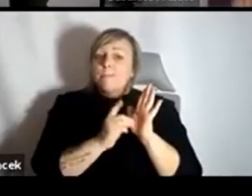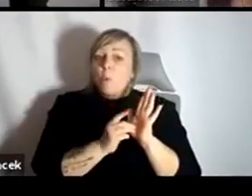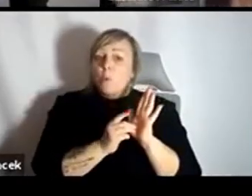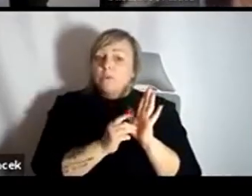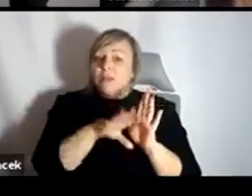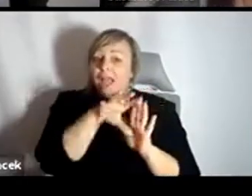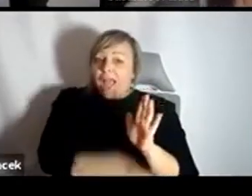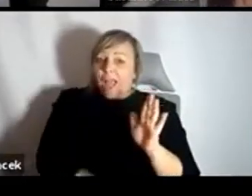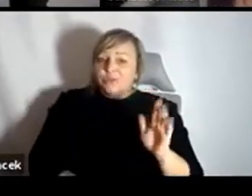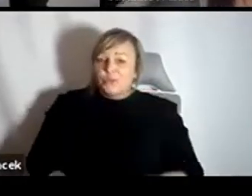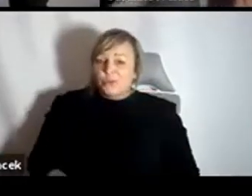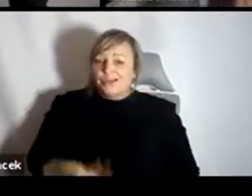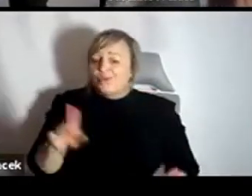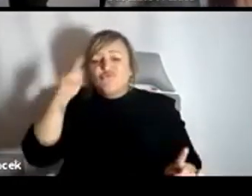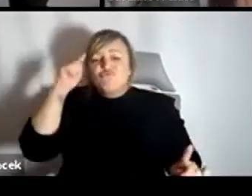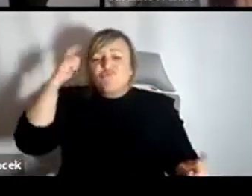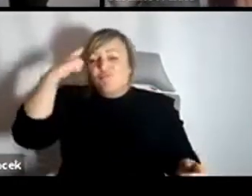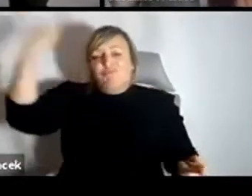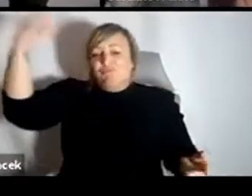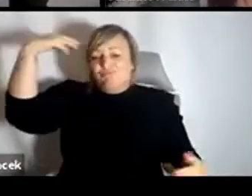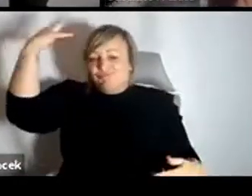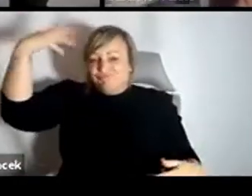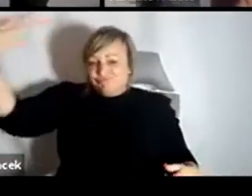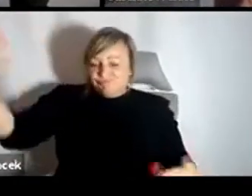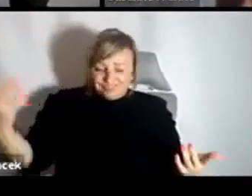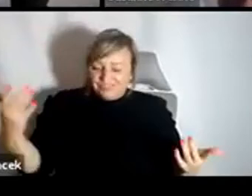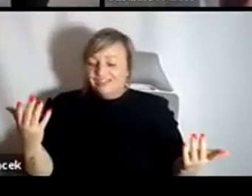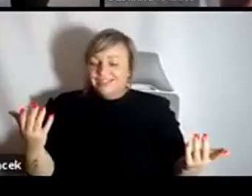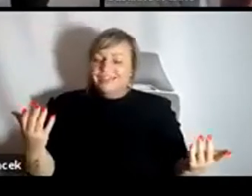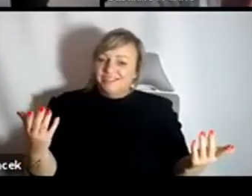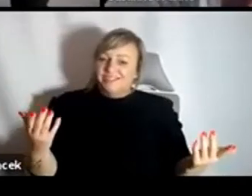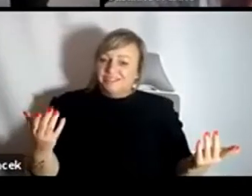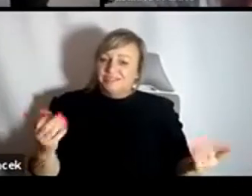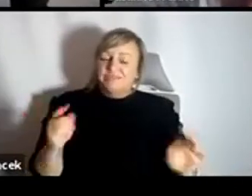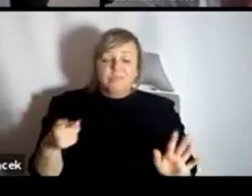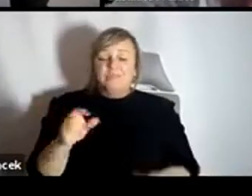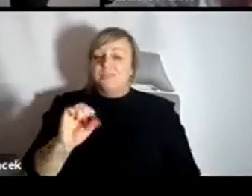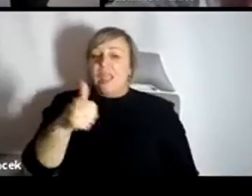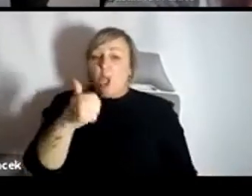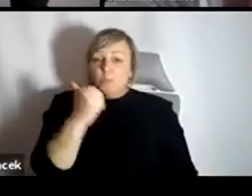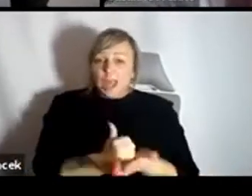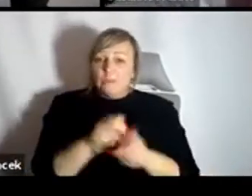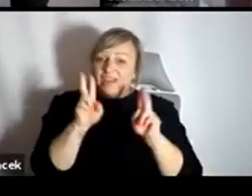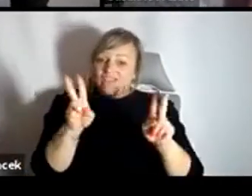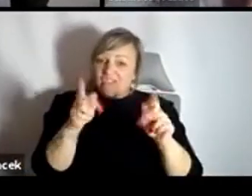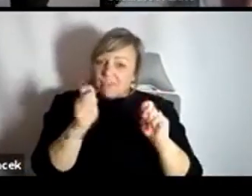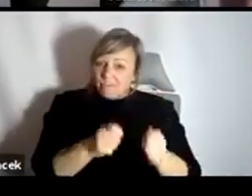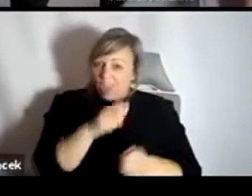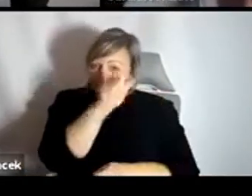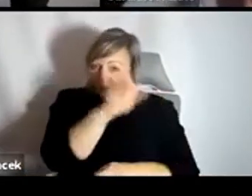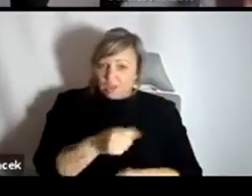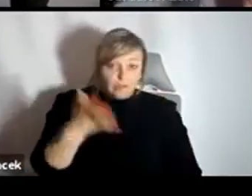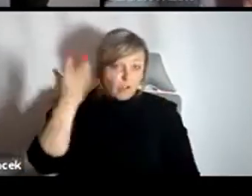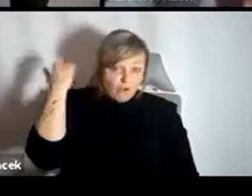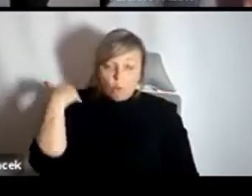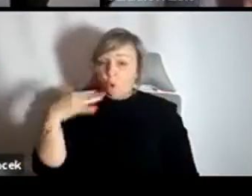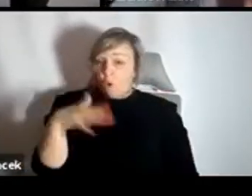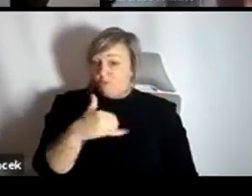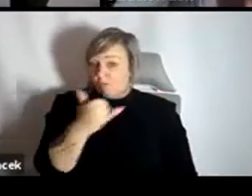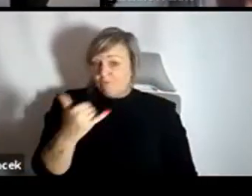mehr. Das ist jetzt ganz, ganz weit hergeholt, aber warum nicht? Hauptamtliche Fanbeauftragte waren vor 15 Jahren auch noch keine